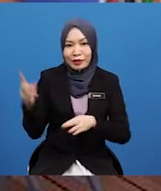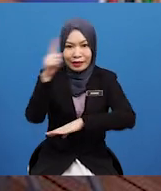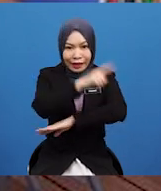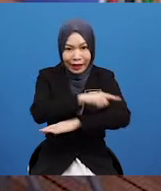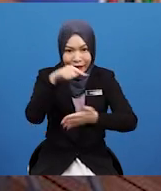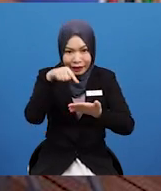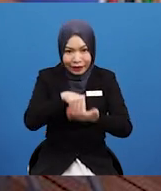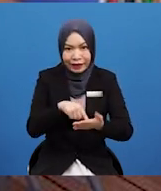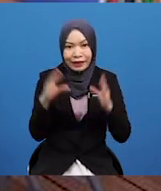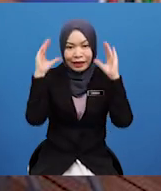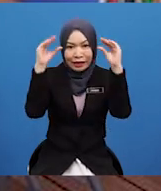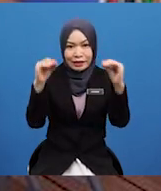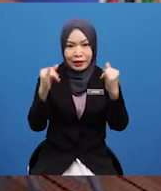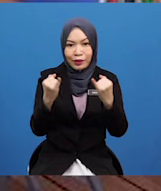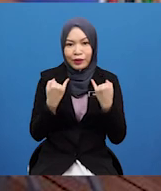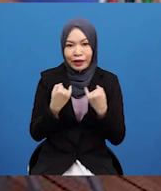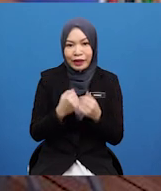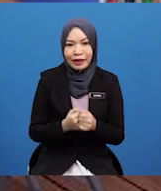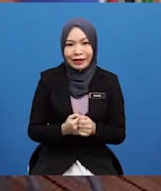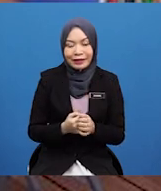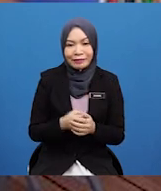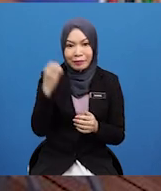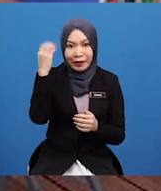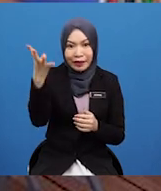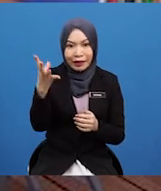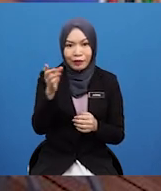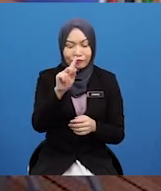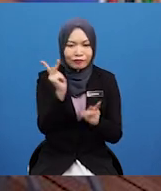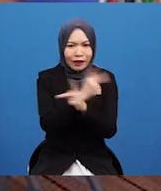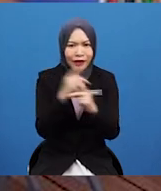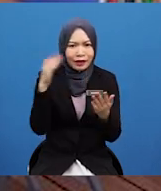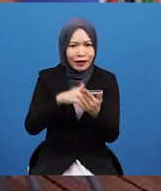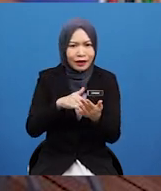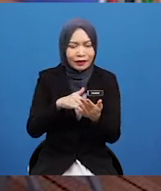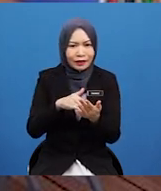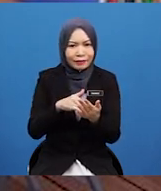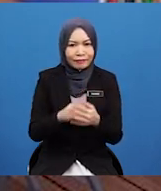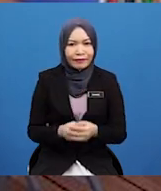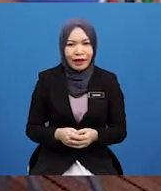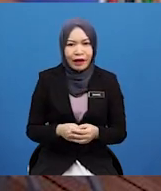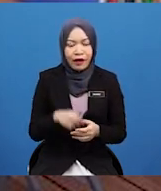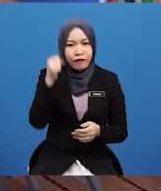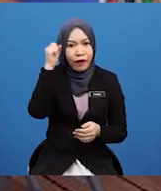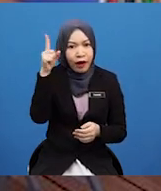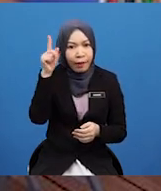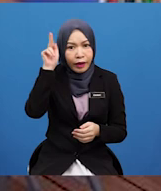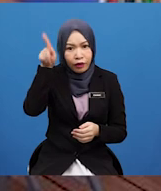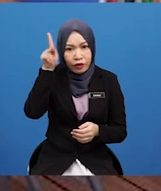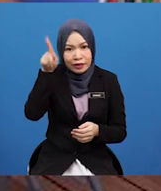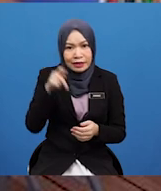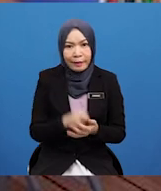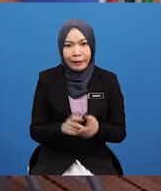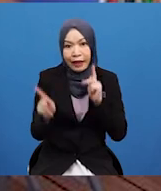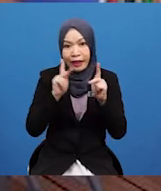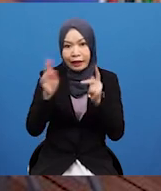kita pada hari ini, cikgu ingin menegaskan sekali lagi bahawa fahaman konsep dan fungsi kata